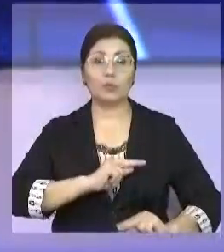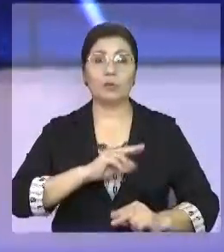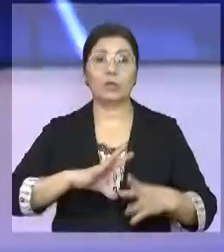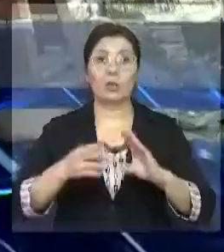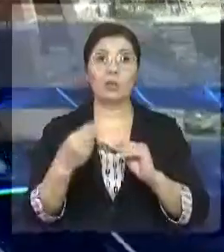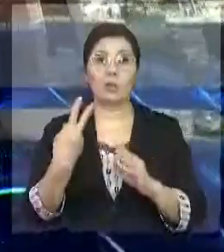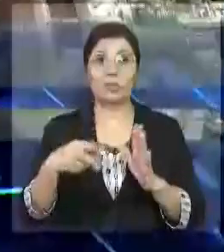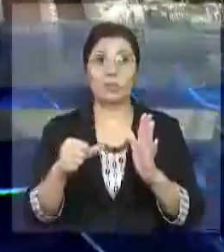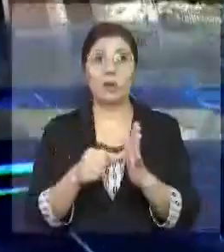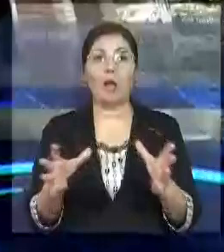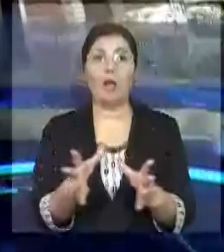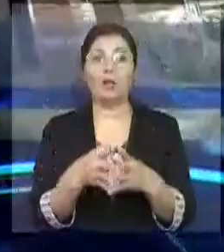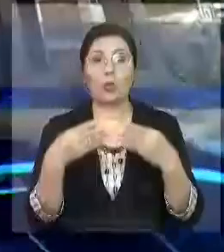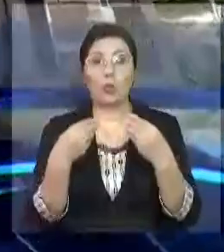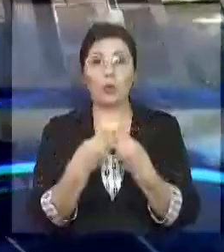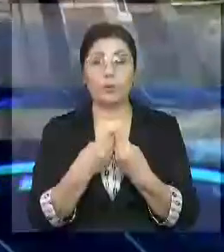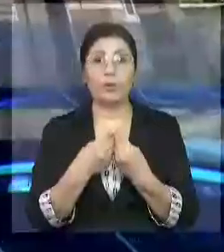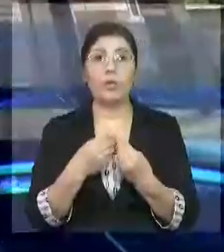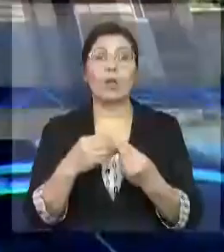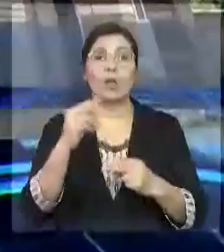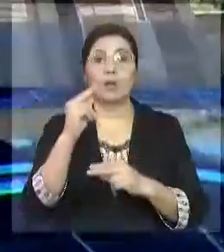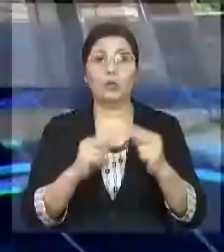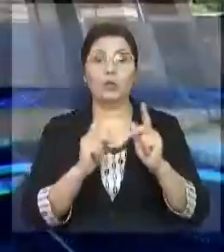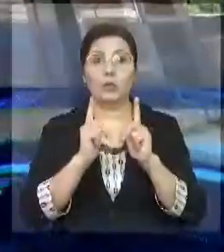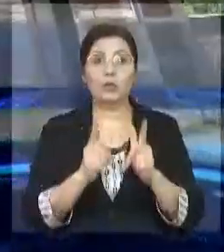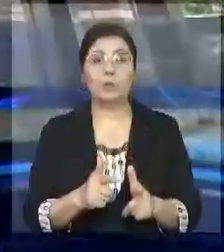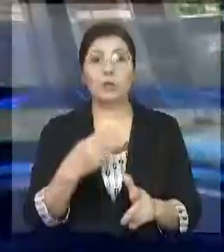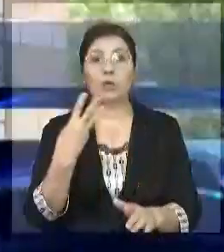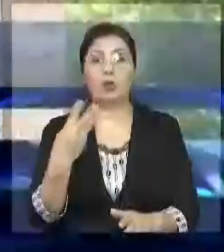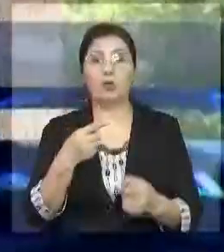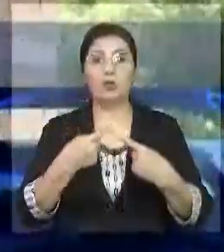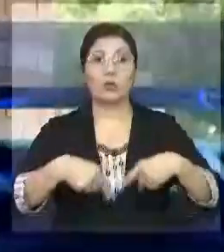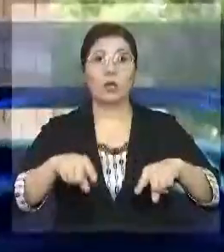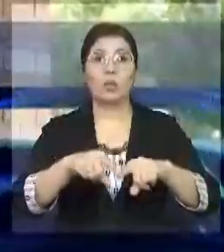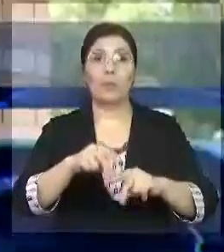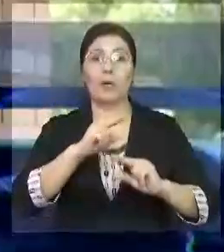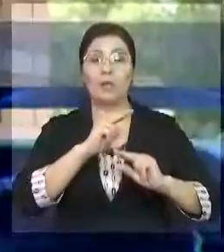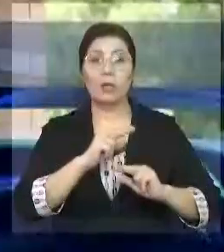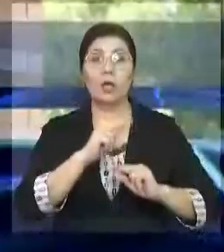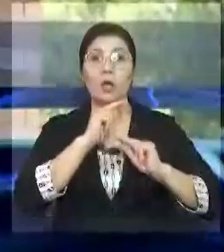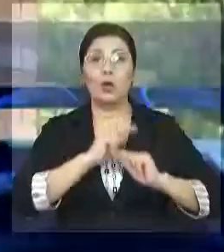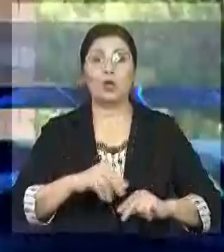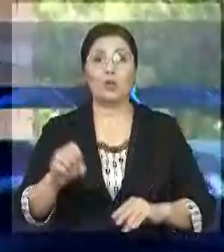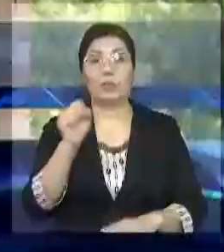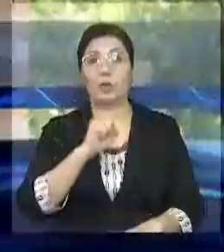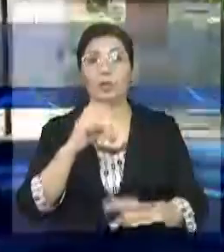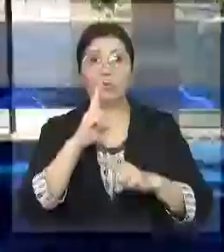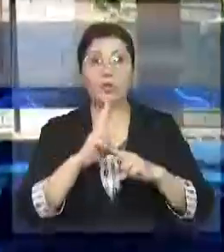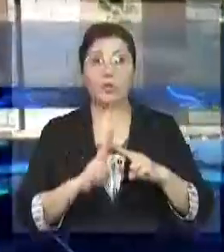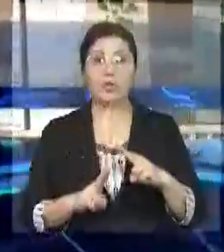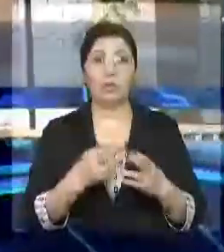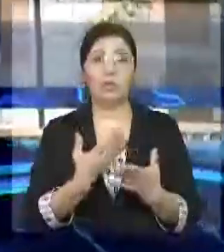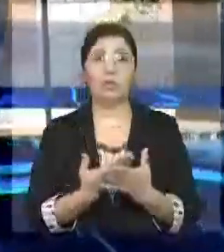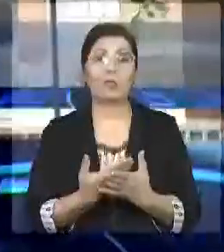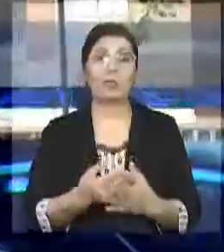Барлығы 26 отбасы баспана құрылысына келісім берген. Үш мердігер мекеме құрылысты тамыз айында аяқтауды жоспарлап отыр.